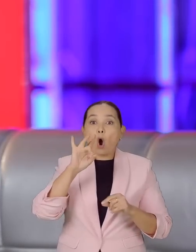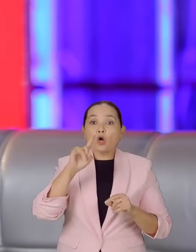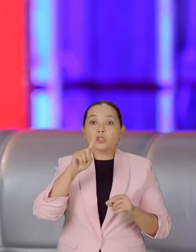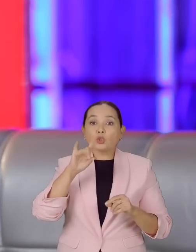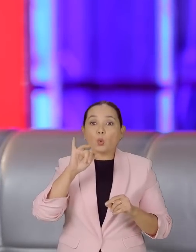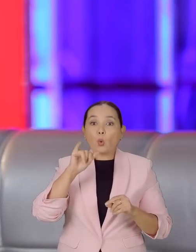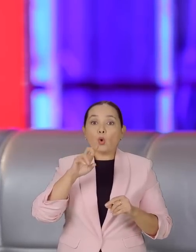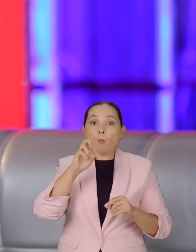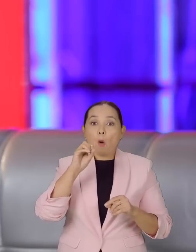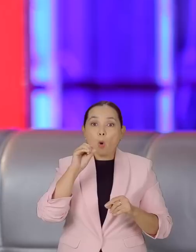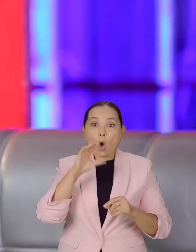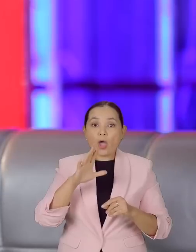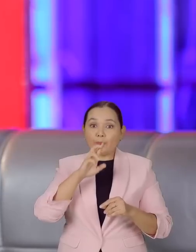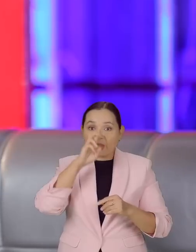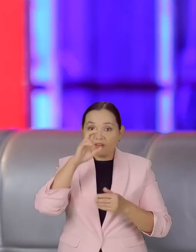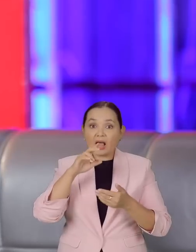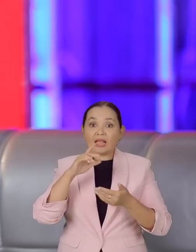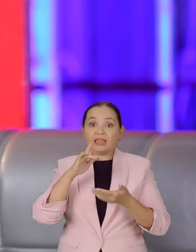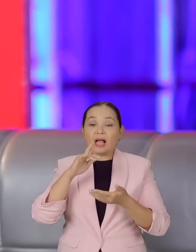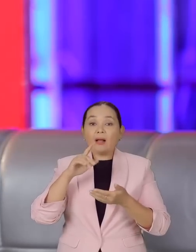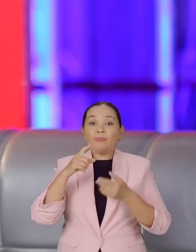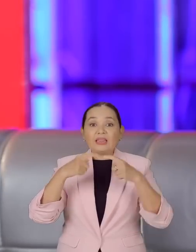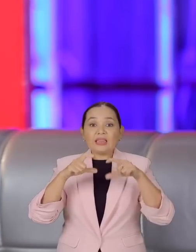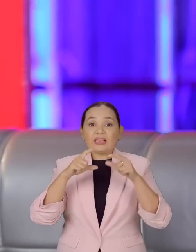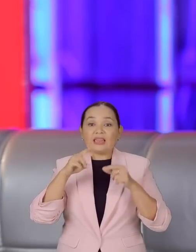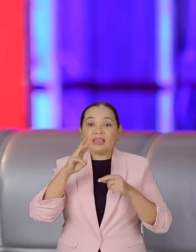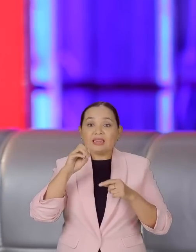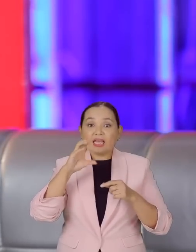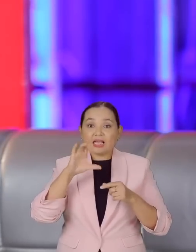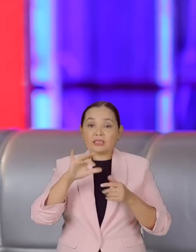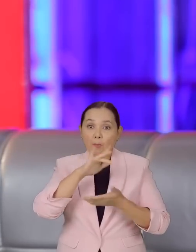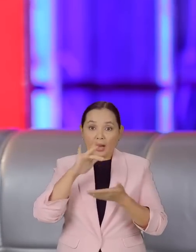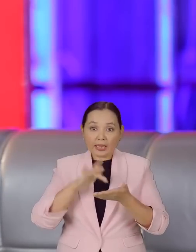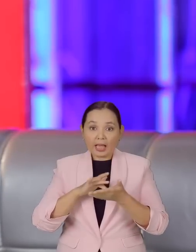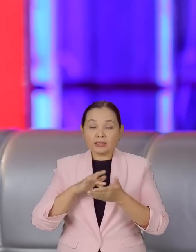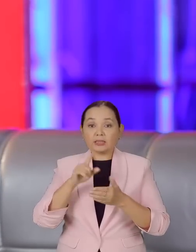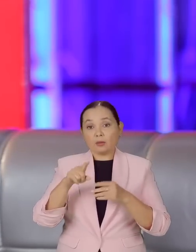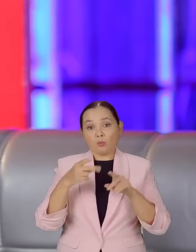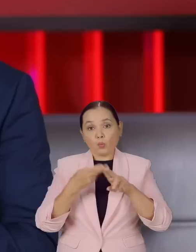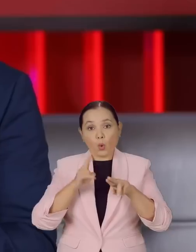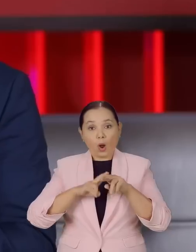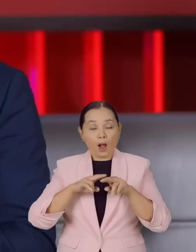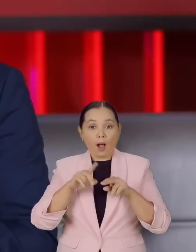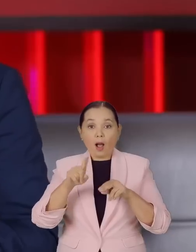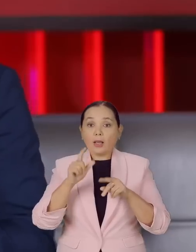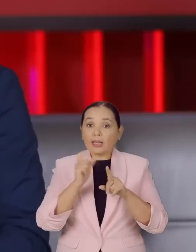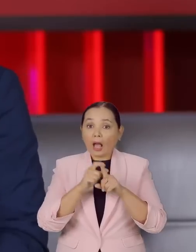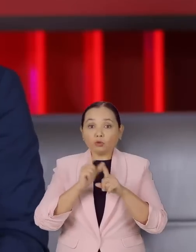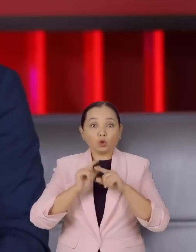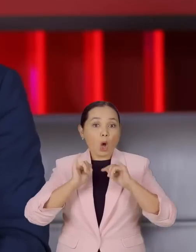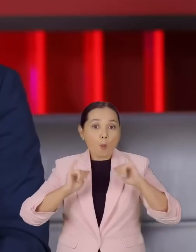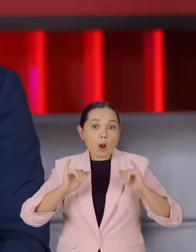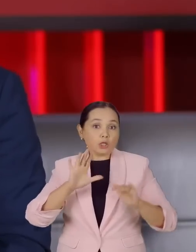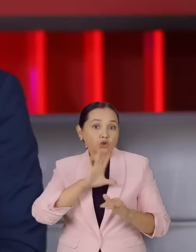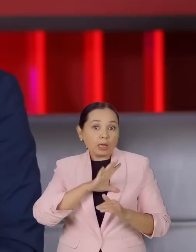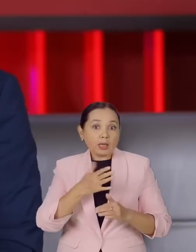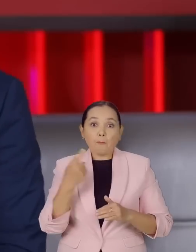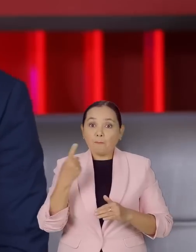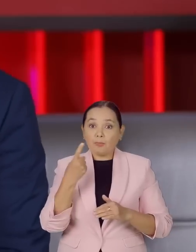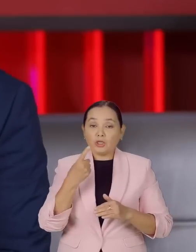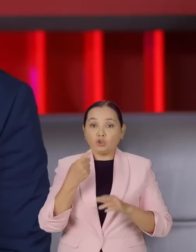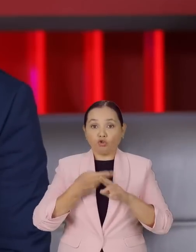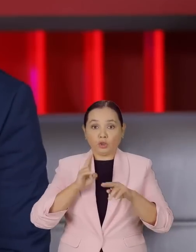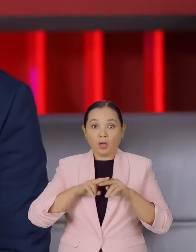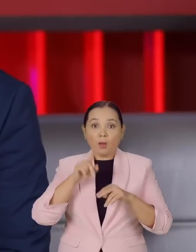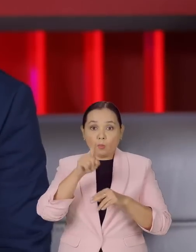Boboyev davlat test markazi matbuot xizmati rahbari bu xabarlarning asosisi ekanini albatta bu gap so'zlar ommalashgandan keyin birinchi nishon